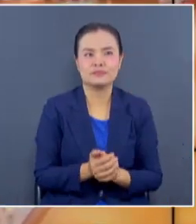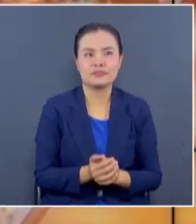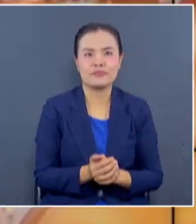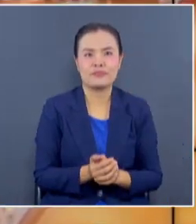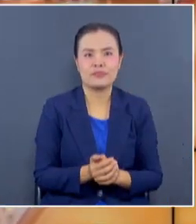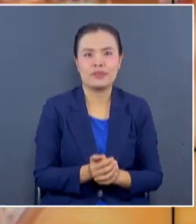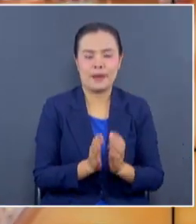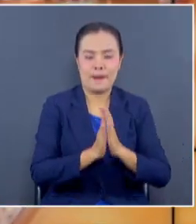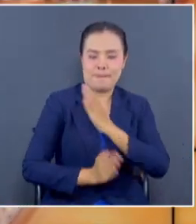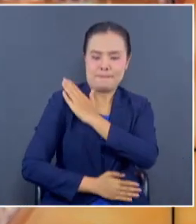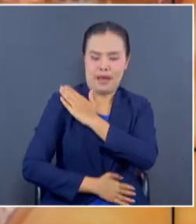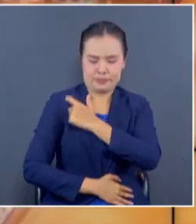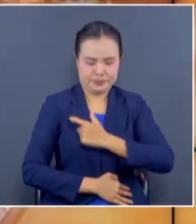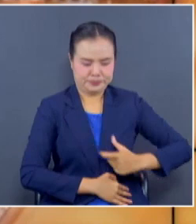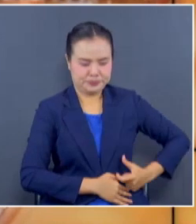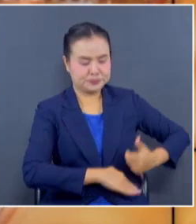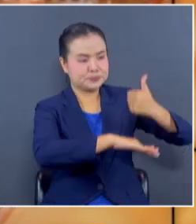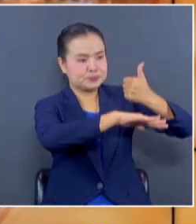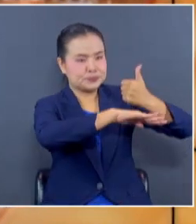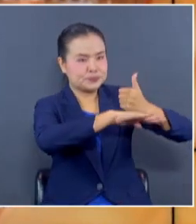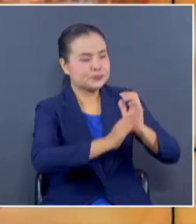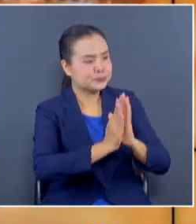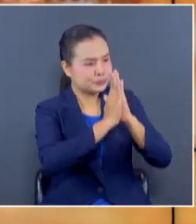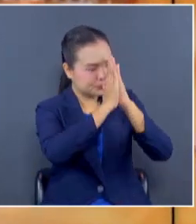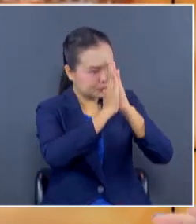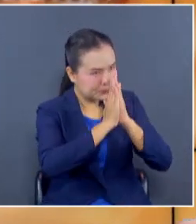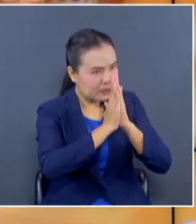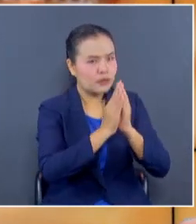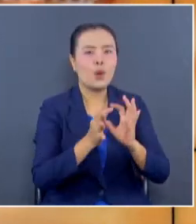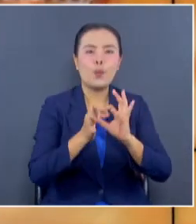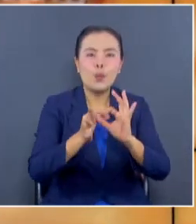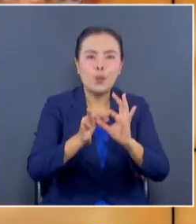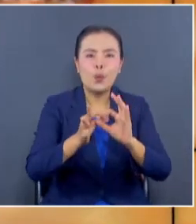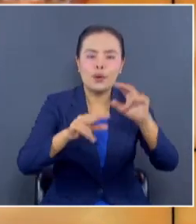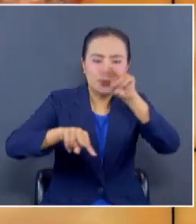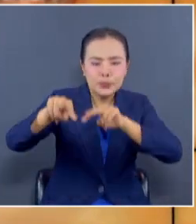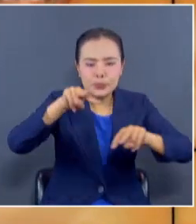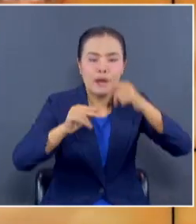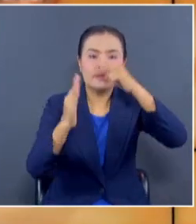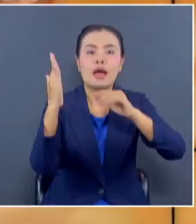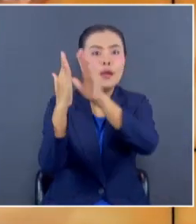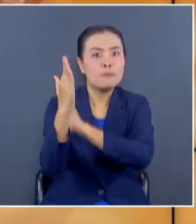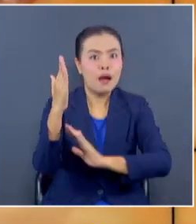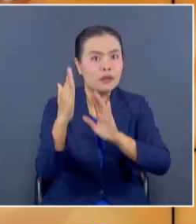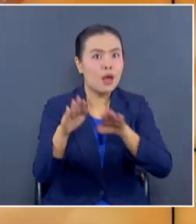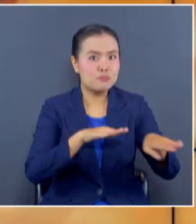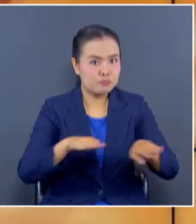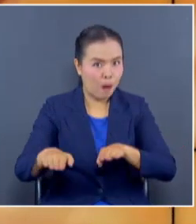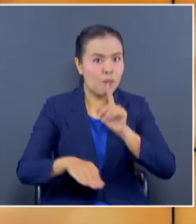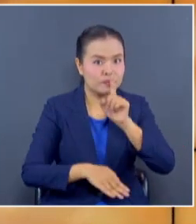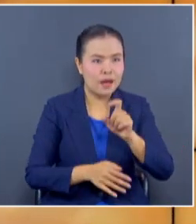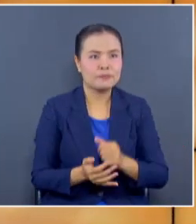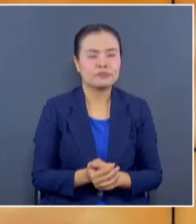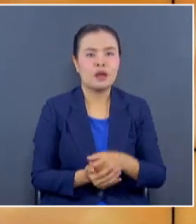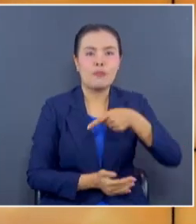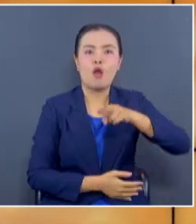มเด็จพระสังฆราชค่ะซึ่งพระองค์เองเนี่ยนะคะก็ทรงเป็นห่วงในเรื่องของบ้านเมืองขณะที่นายกถามว่าท่านพร้อมไหมเนี่ยเรื่องของร่าง